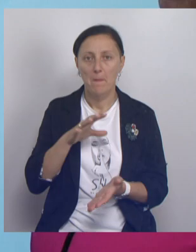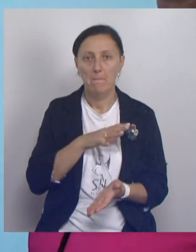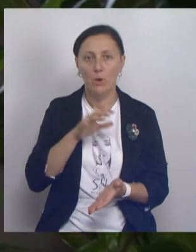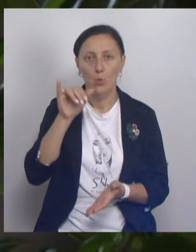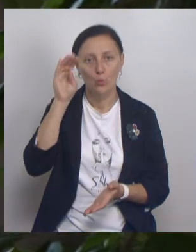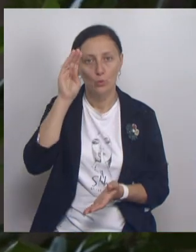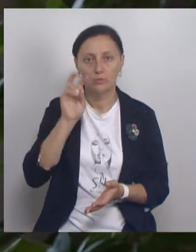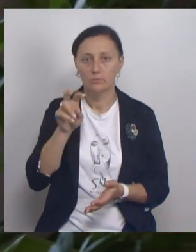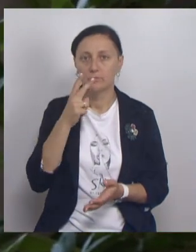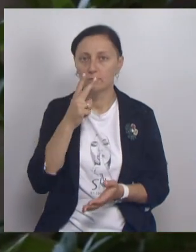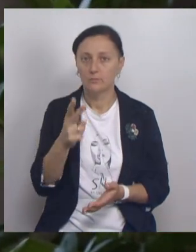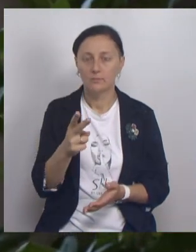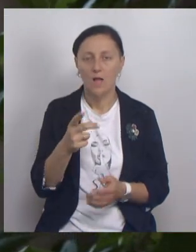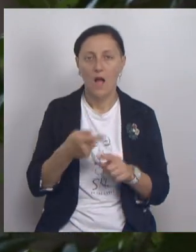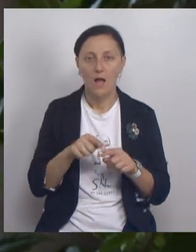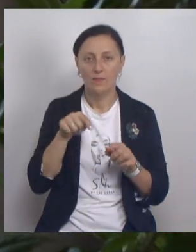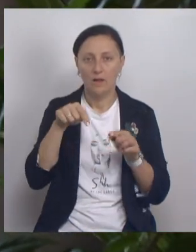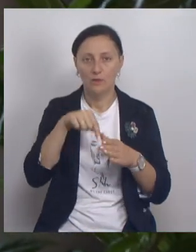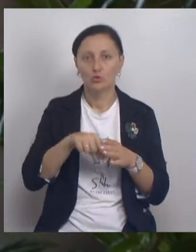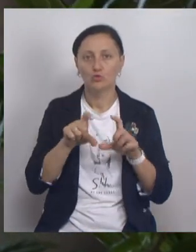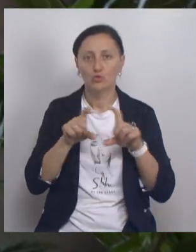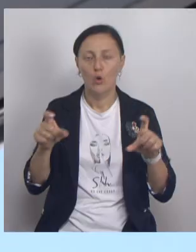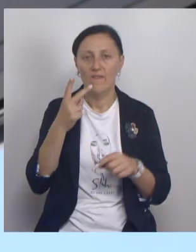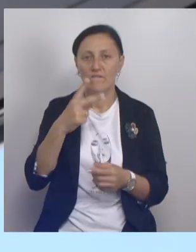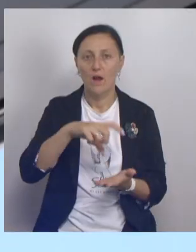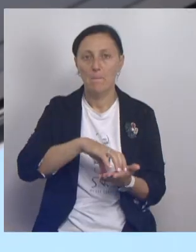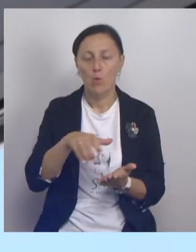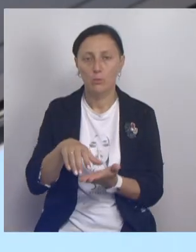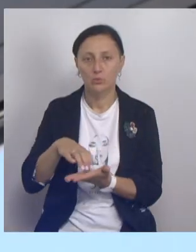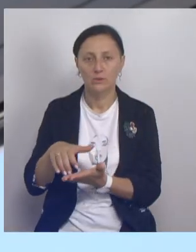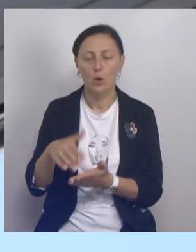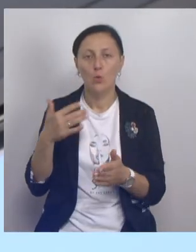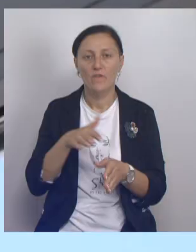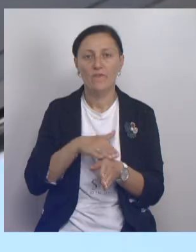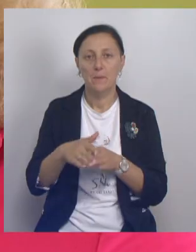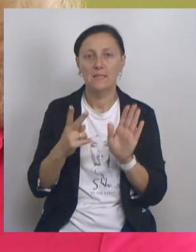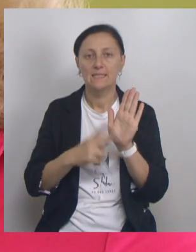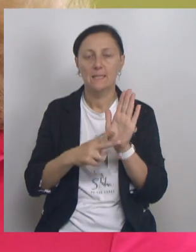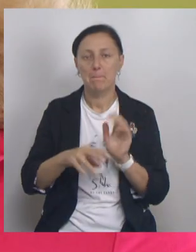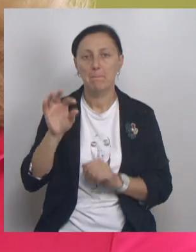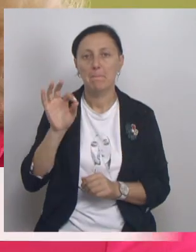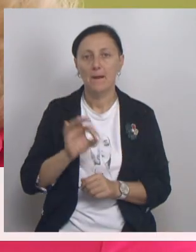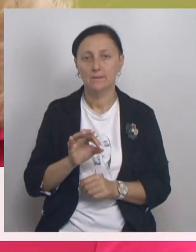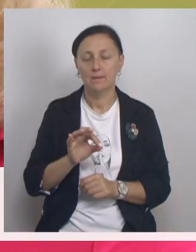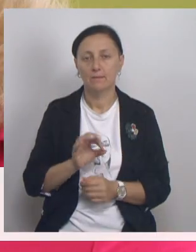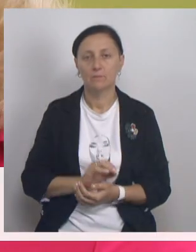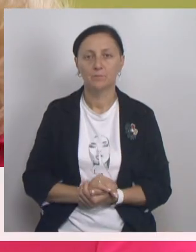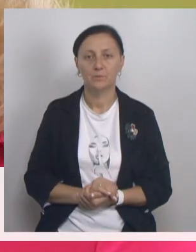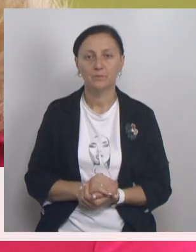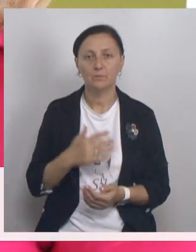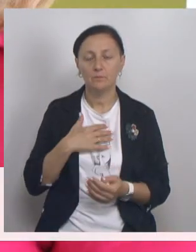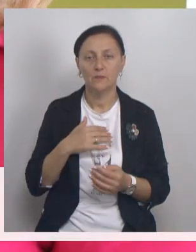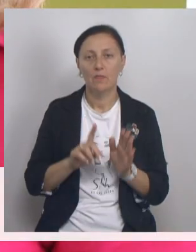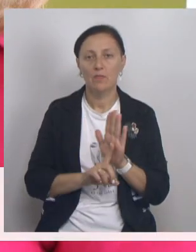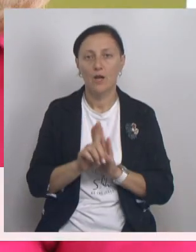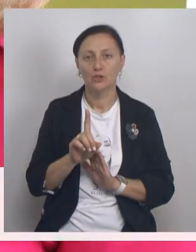вот эти два. В этой школе два корпуса. И оклейку пленкой выполнили уже на 70%. Партию мы начали клеить во